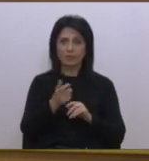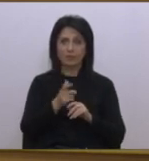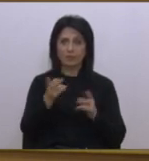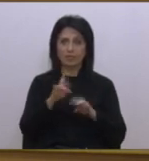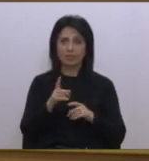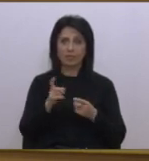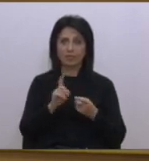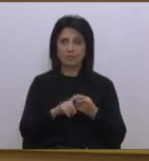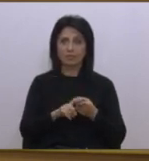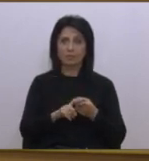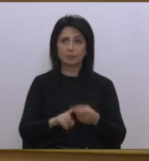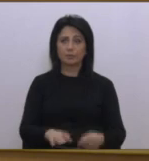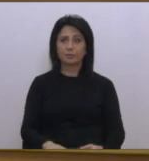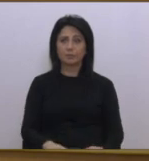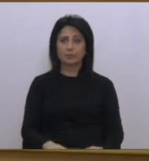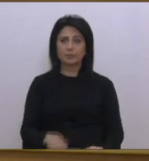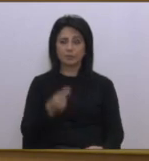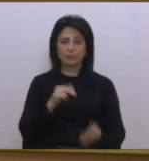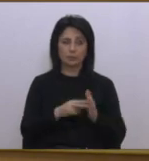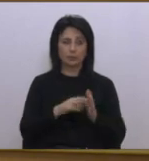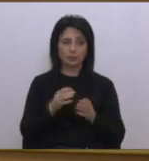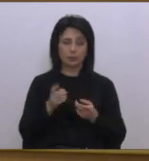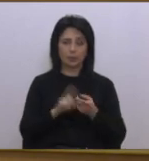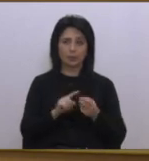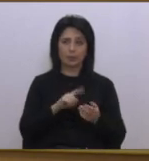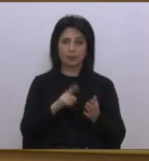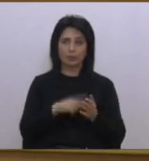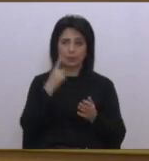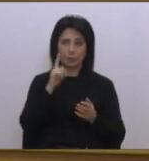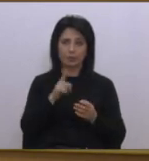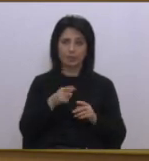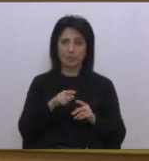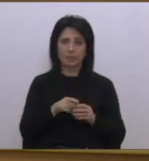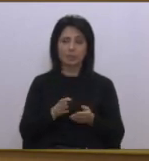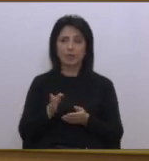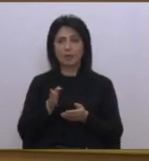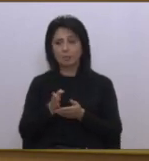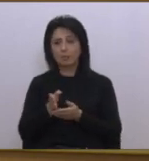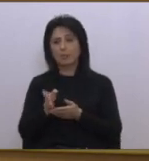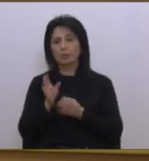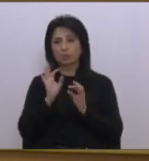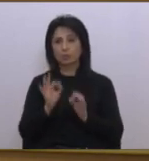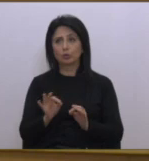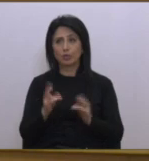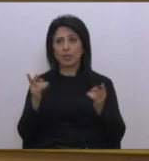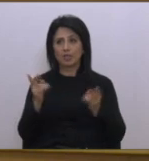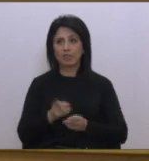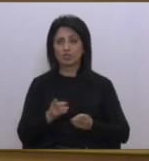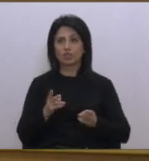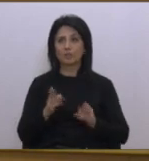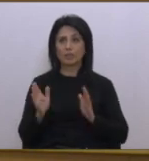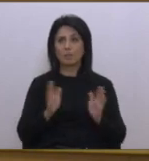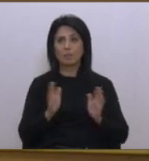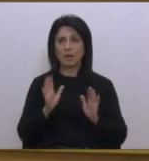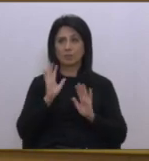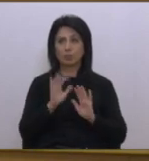დანარჩენი რაც შეეხება ბიუჯეტთან დაკავშირებულ საკითხებს, ვფიქრობ, რომ ეს ის მიმართულება არის ნამდვილად, სადაც დაგვჭირდება